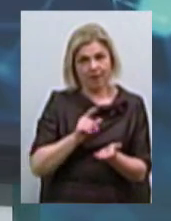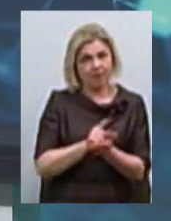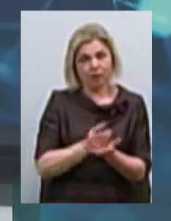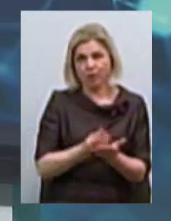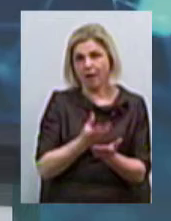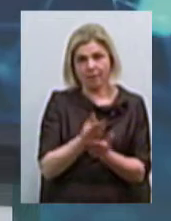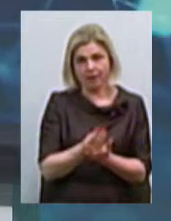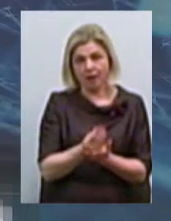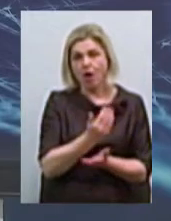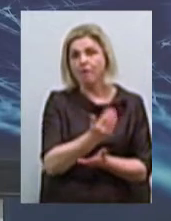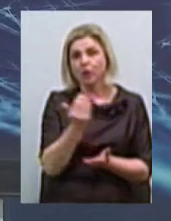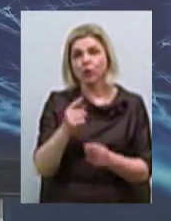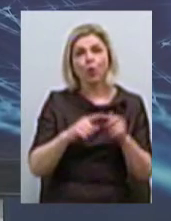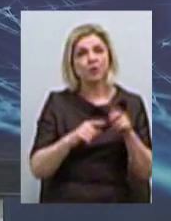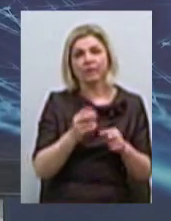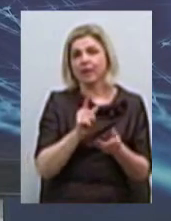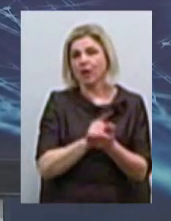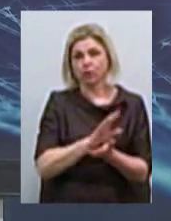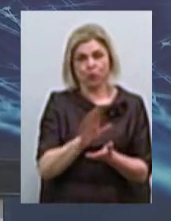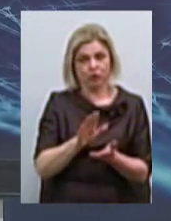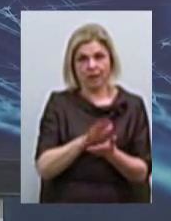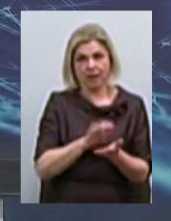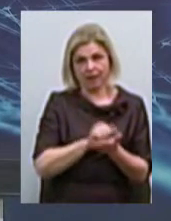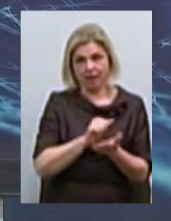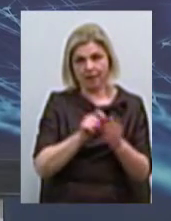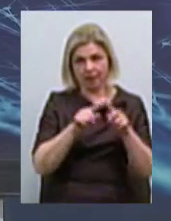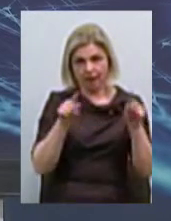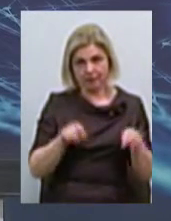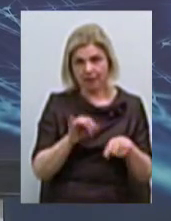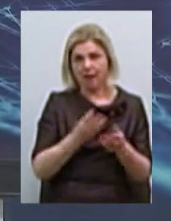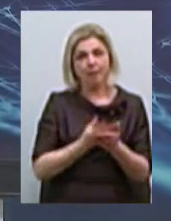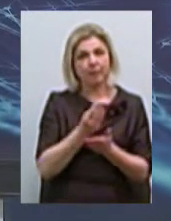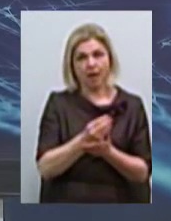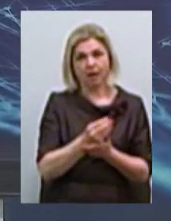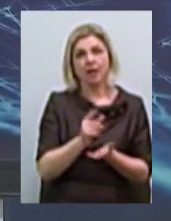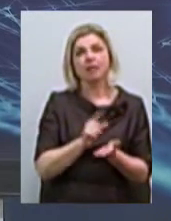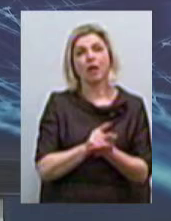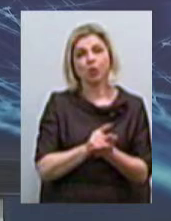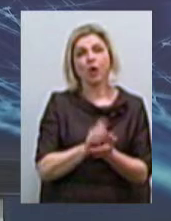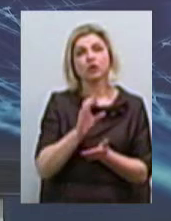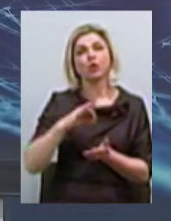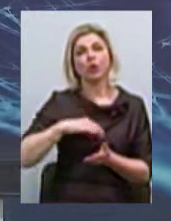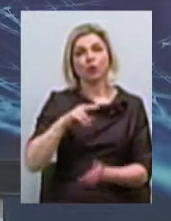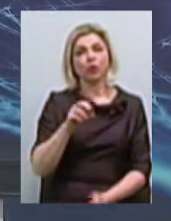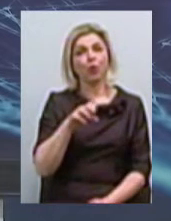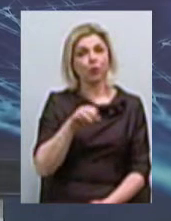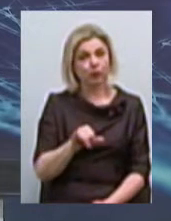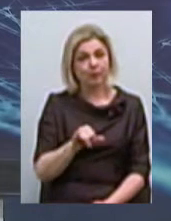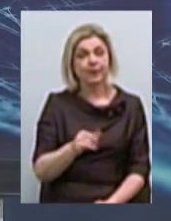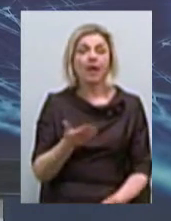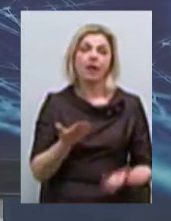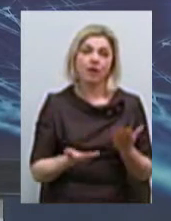не зобов'язані подати податкову декларацію та не сплачують податок з доходів, які вони отримали. У разі,